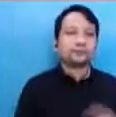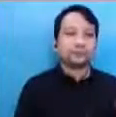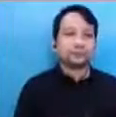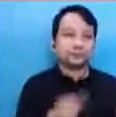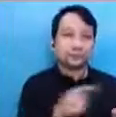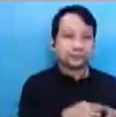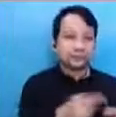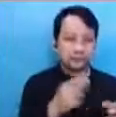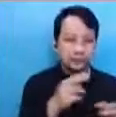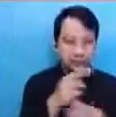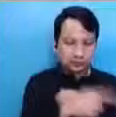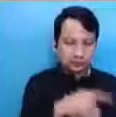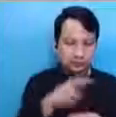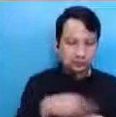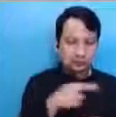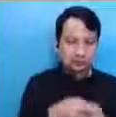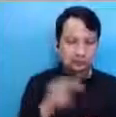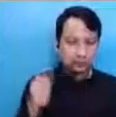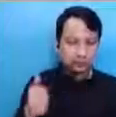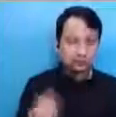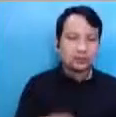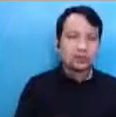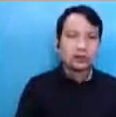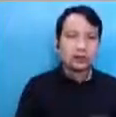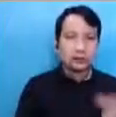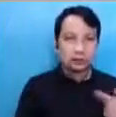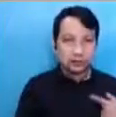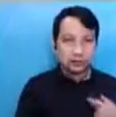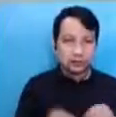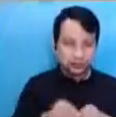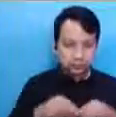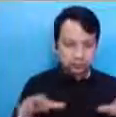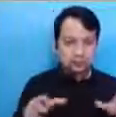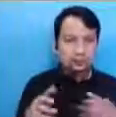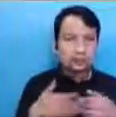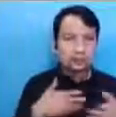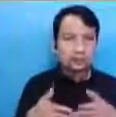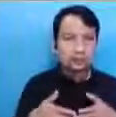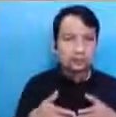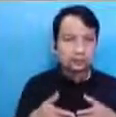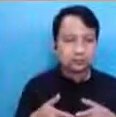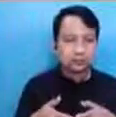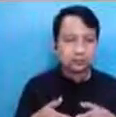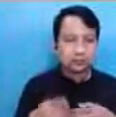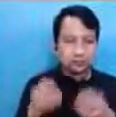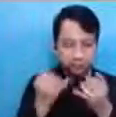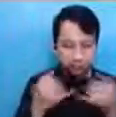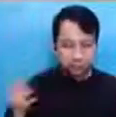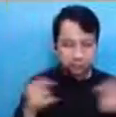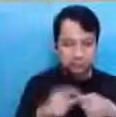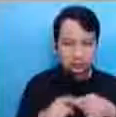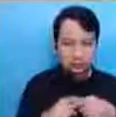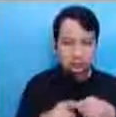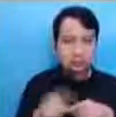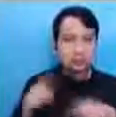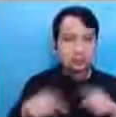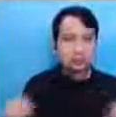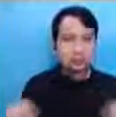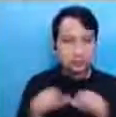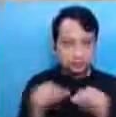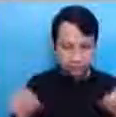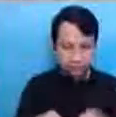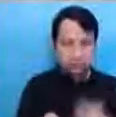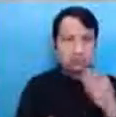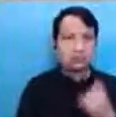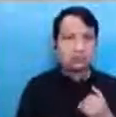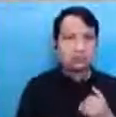Region 10. Meron pong malawakang mga pagkapatid ng kuryente sa iba't ibang areas dahil po